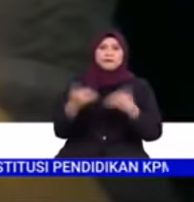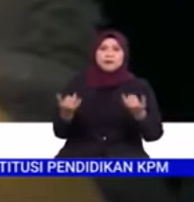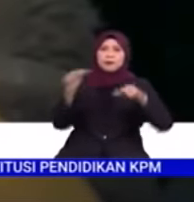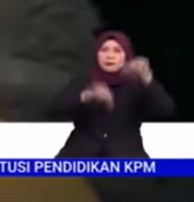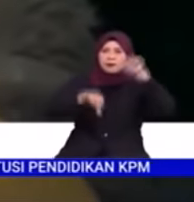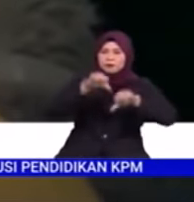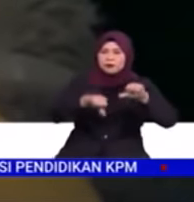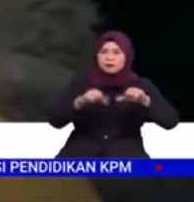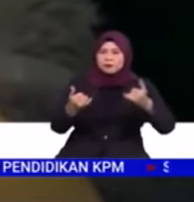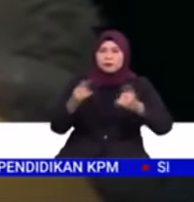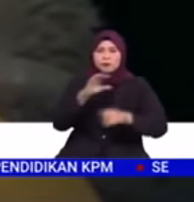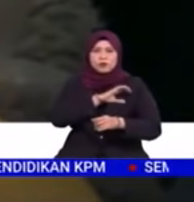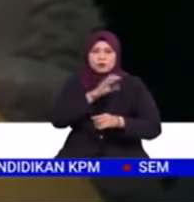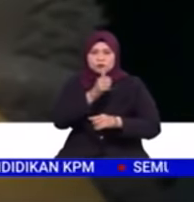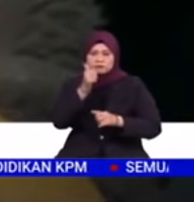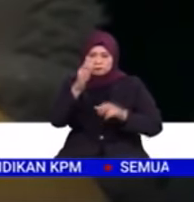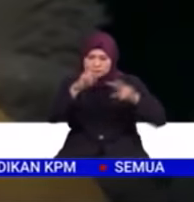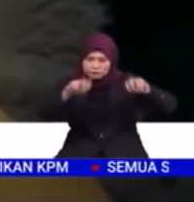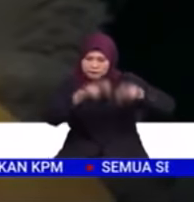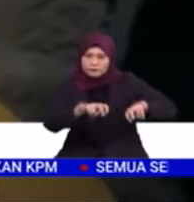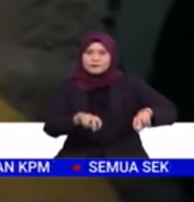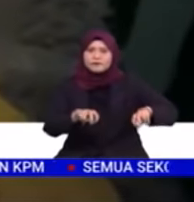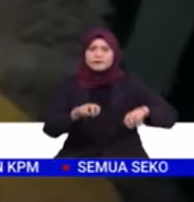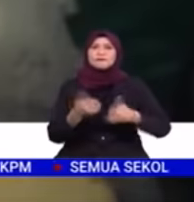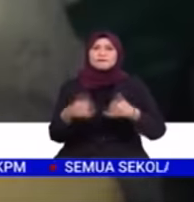mau sedang bisa saja berkuasa